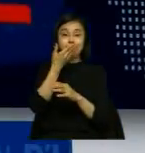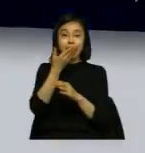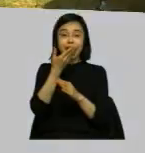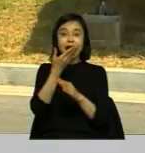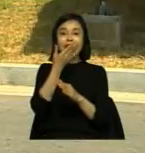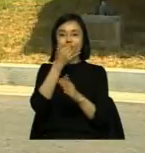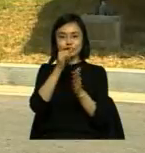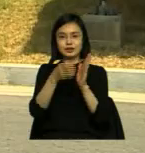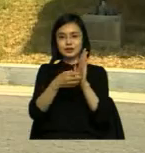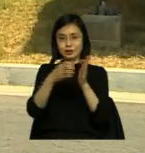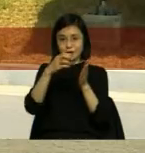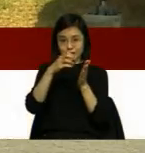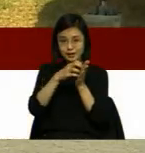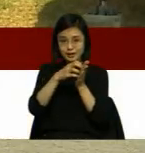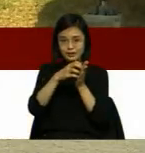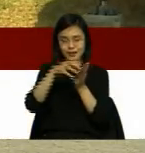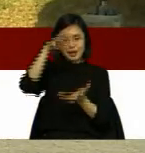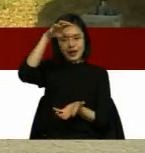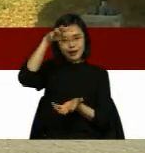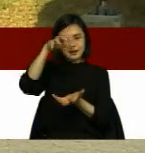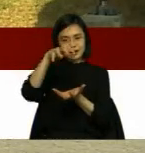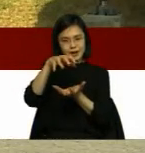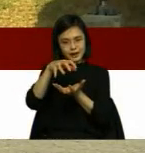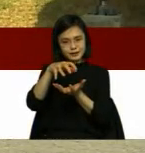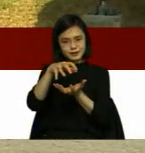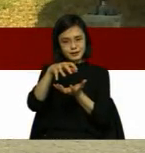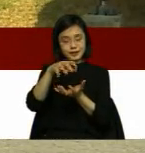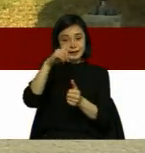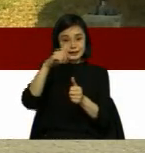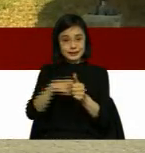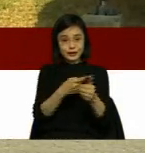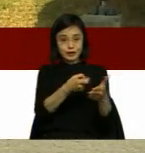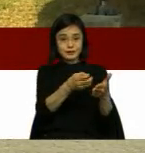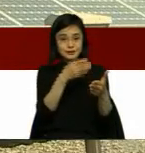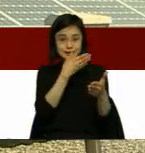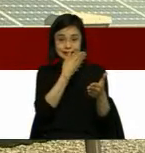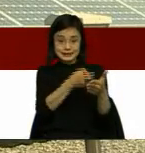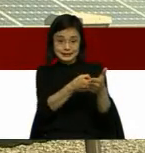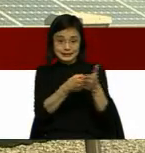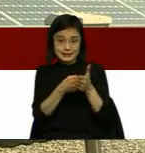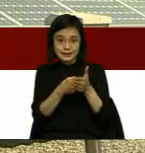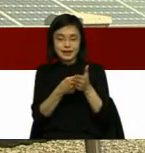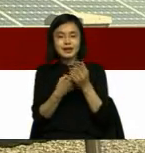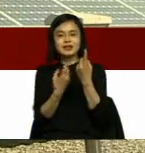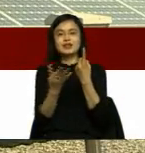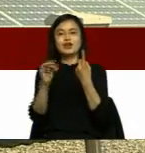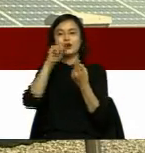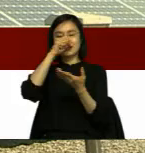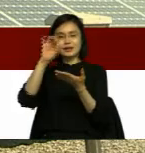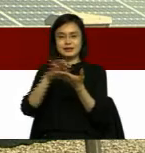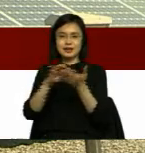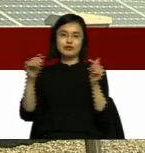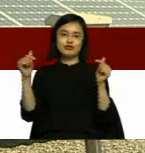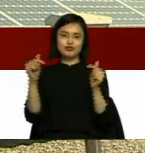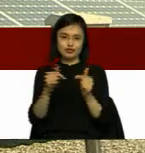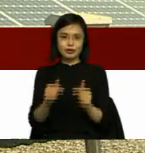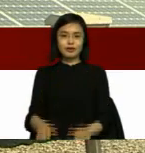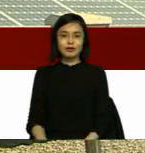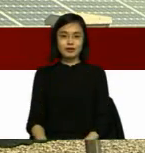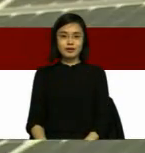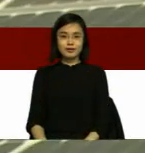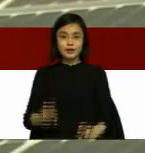1억 원을 절감했다고 밝혔습니다. 온실가스 배출권 거래제는 온실가스를 줄이기 위해